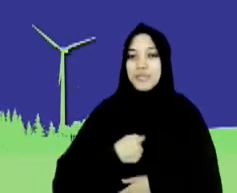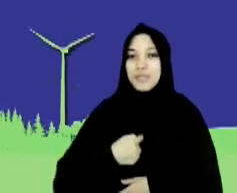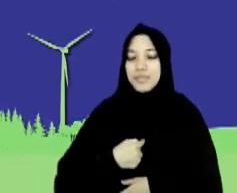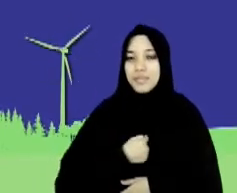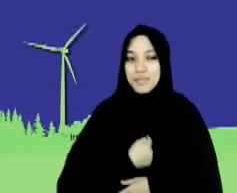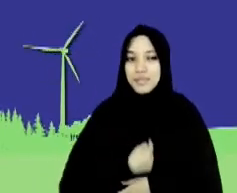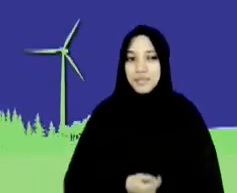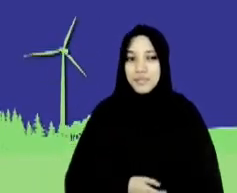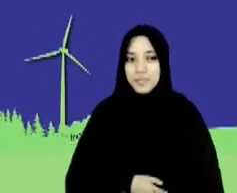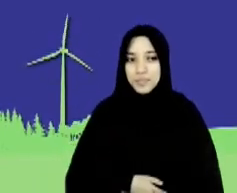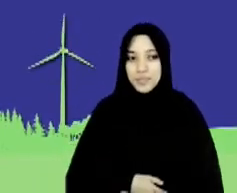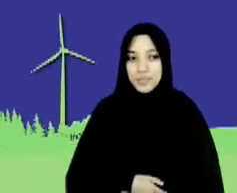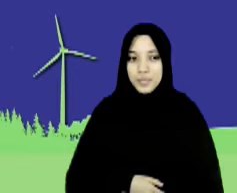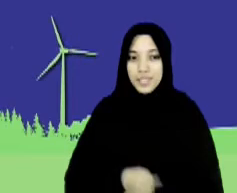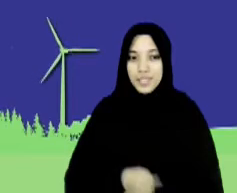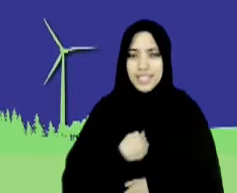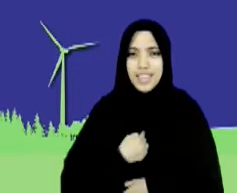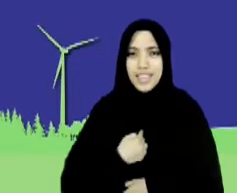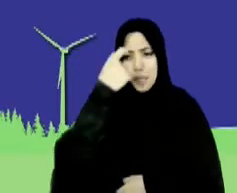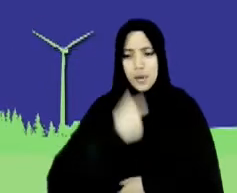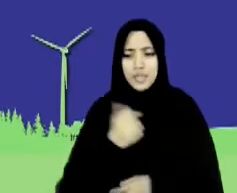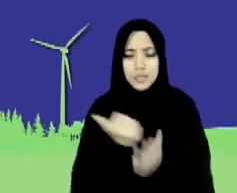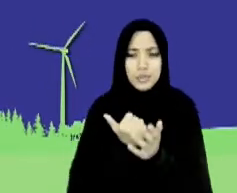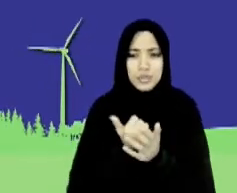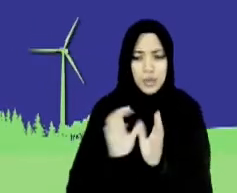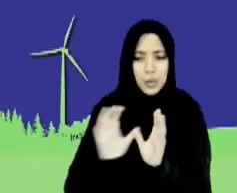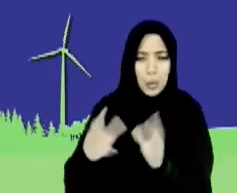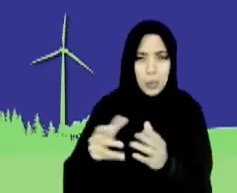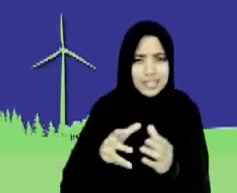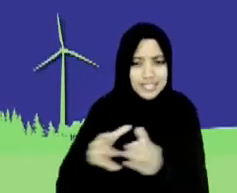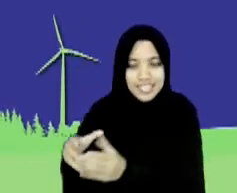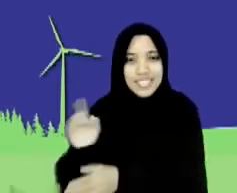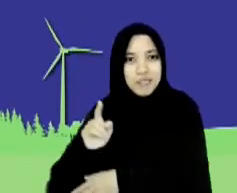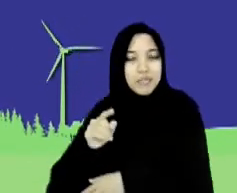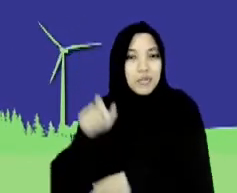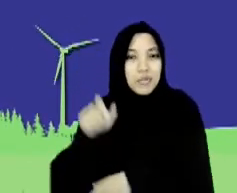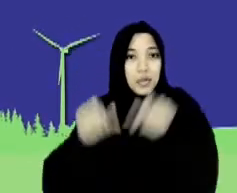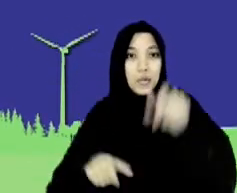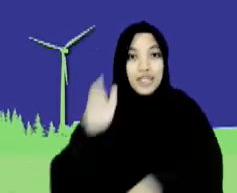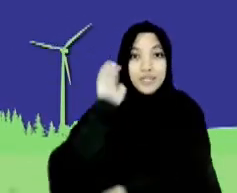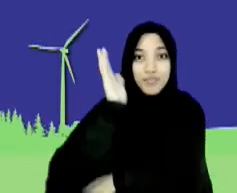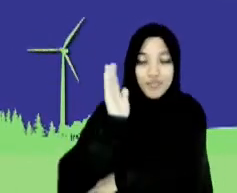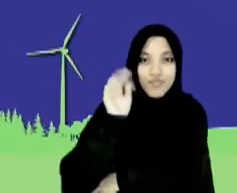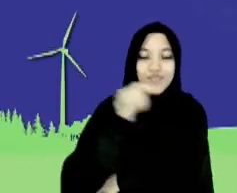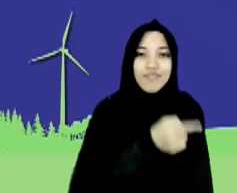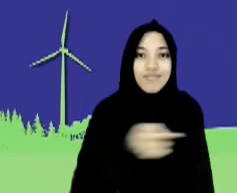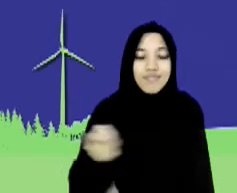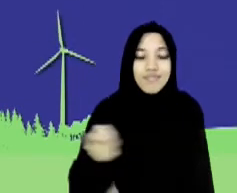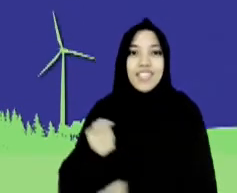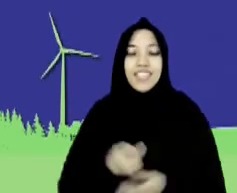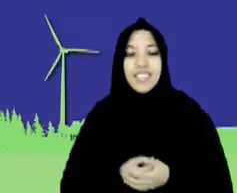eh menjadi minoritas karena akan di eh narasumber kita ini merupakan